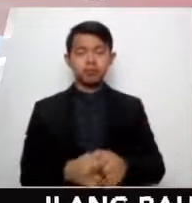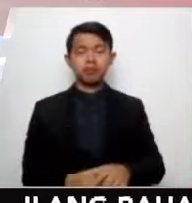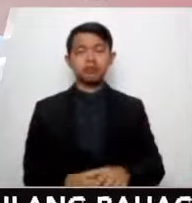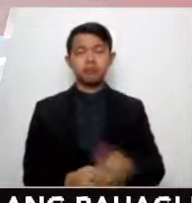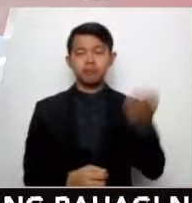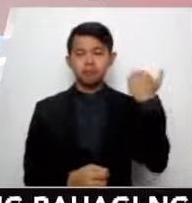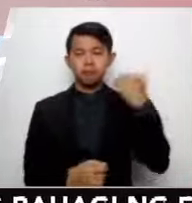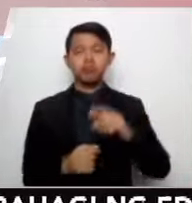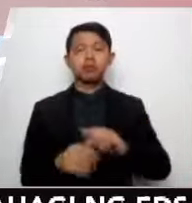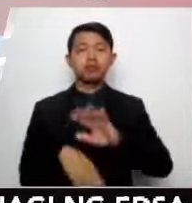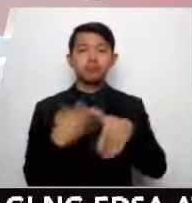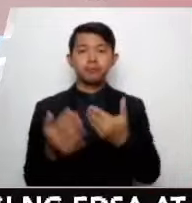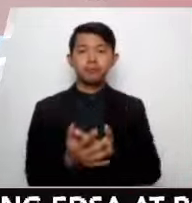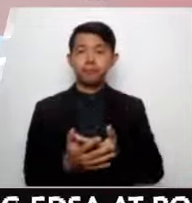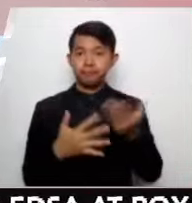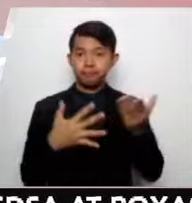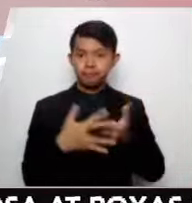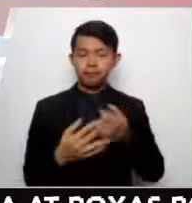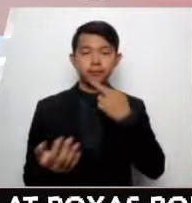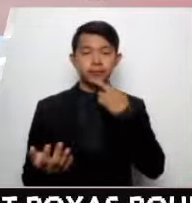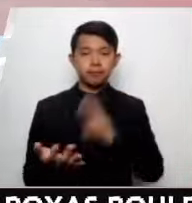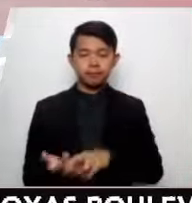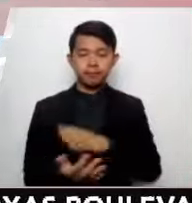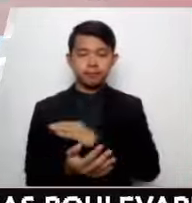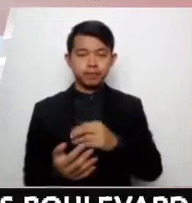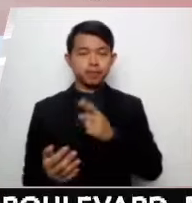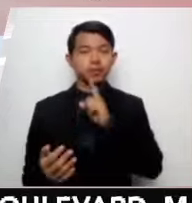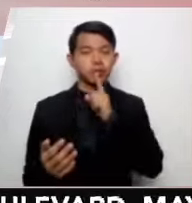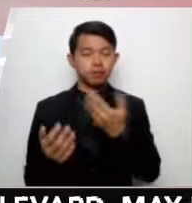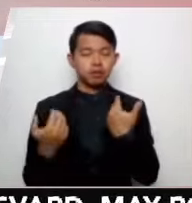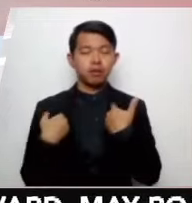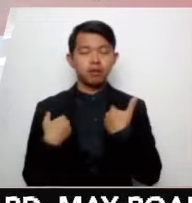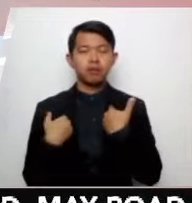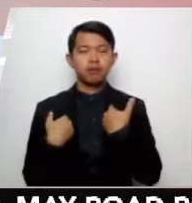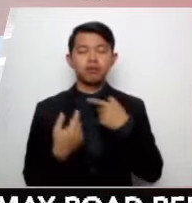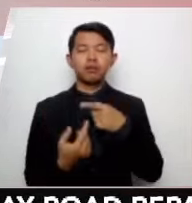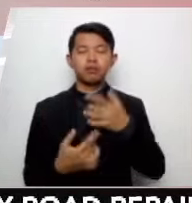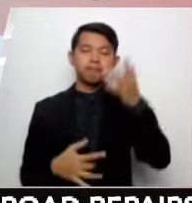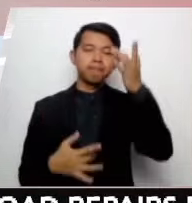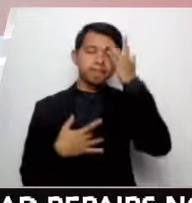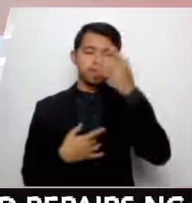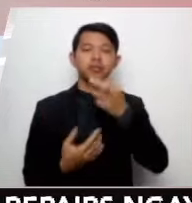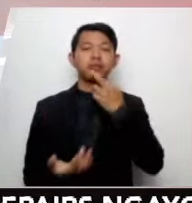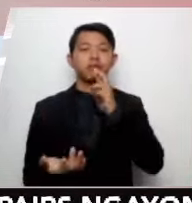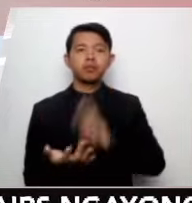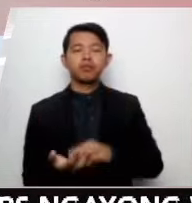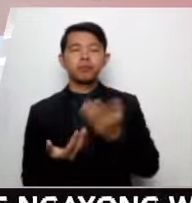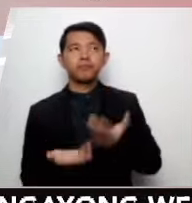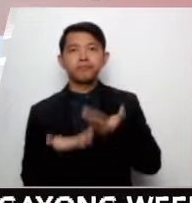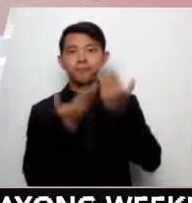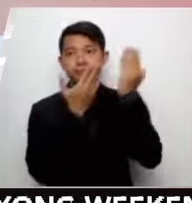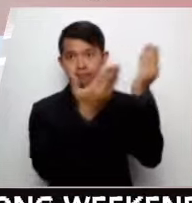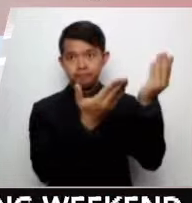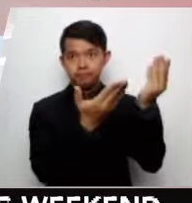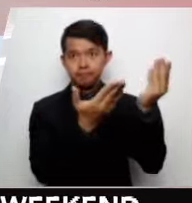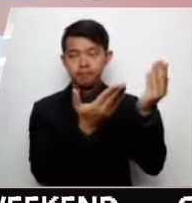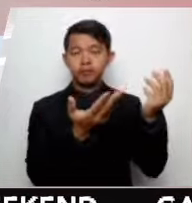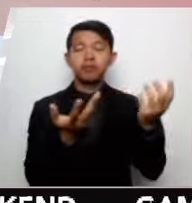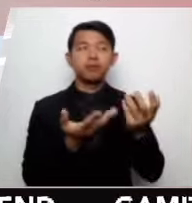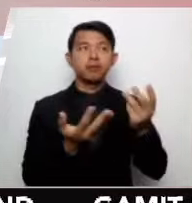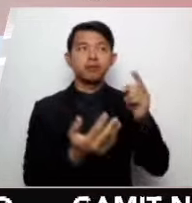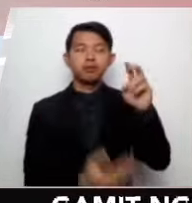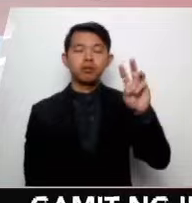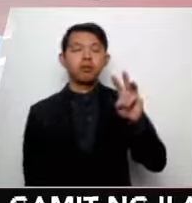cases na nare-report at na-confirm po sa atin ay nire-report din natin po Officially sa World Health